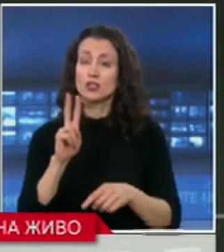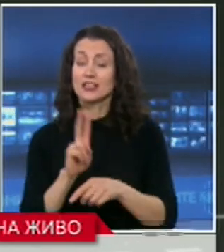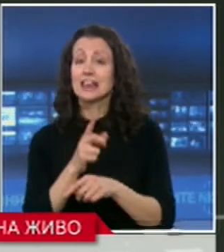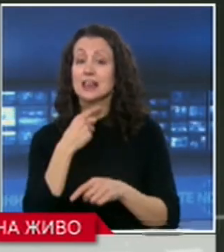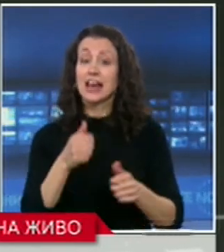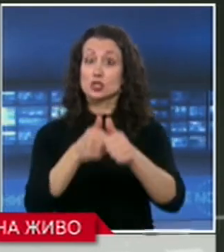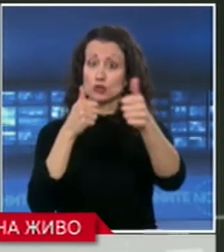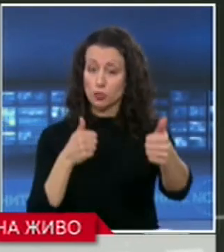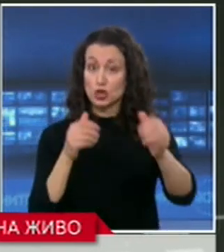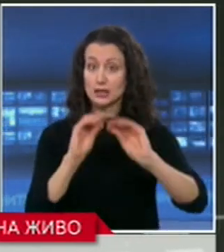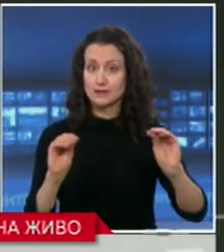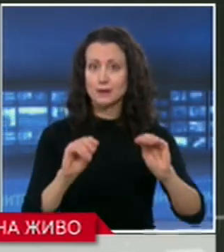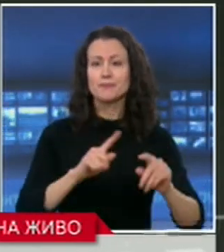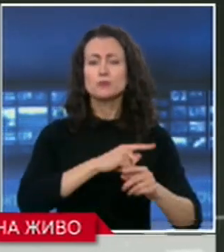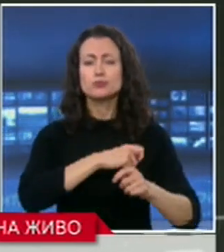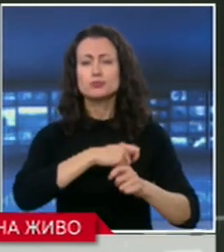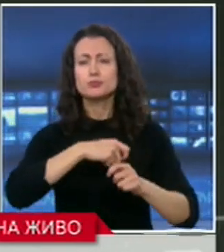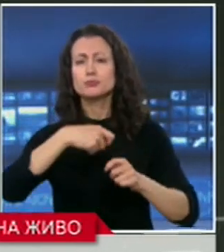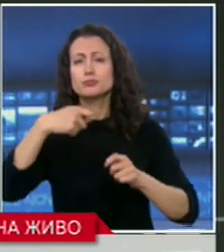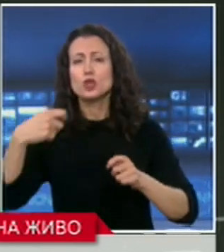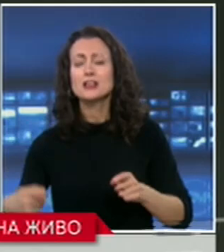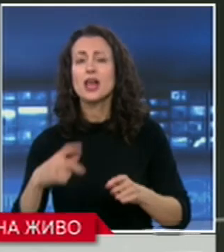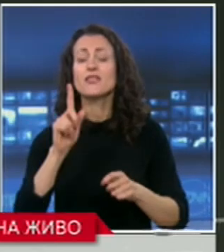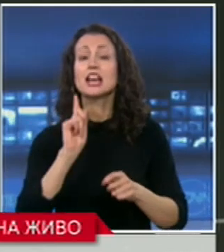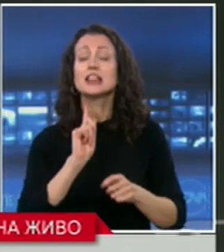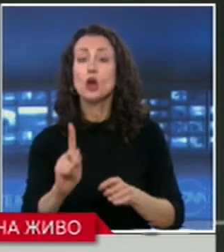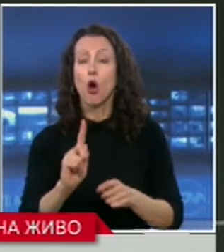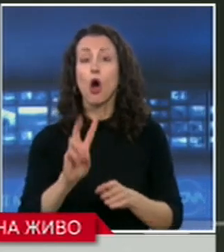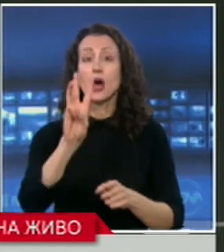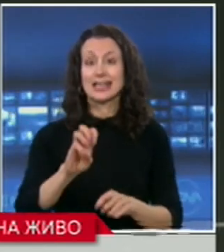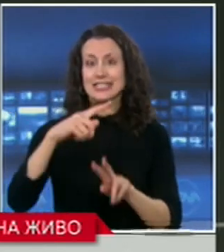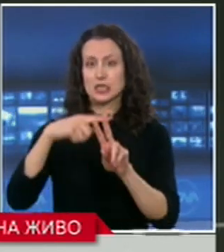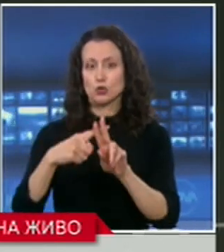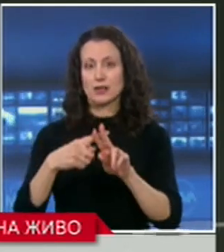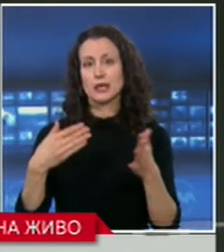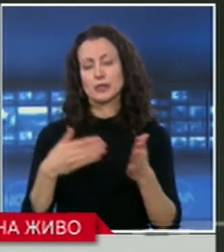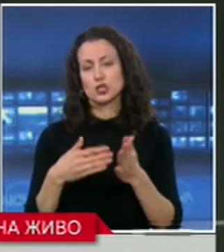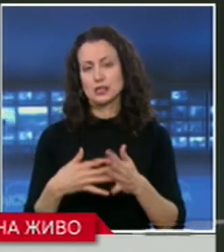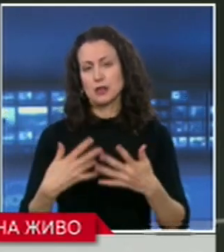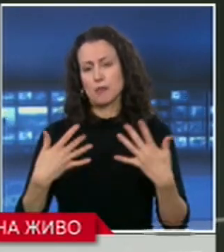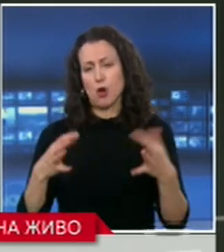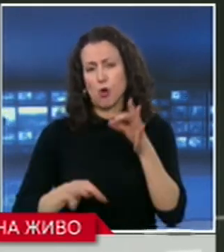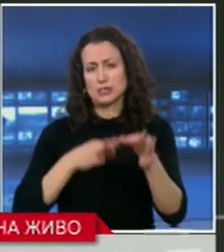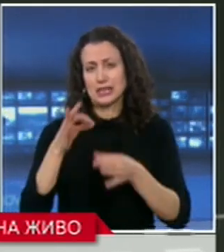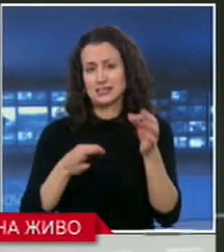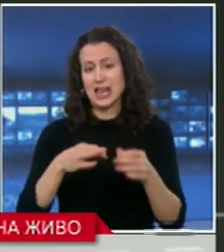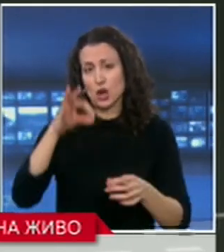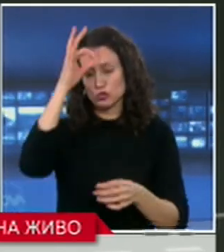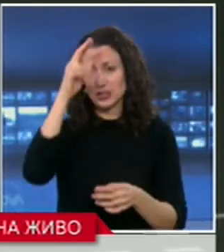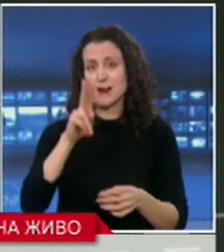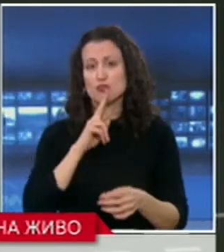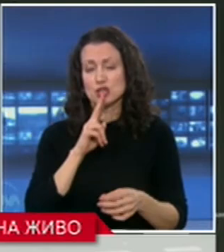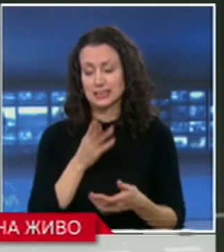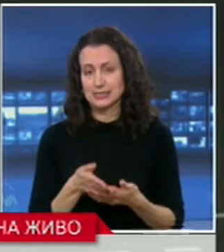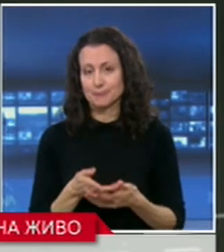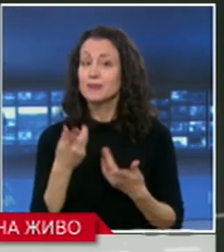се удължава до 30 ноември. Причината – големия брой заразени с COVID-19 учители и ученици. За